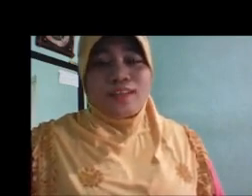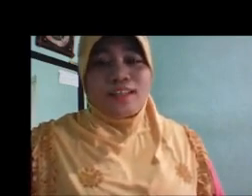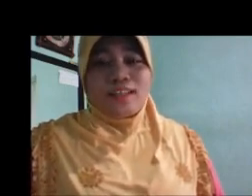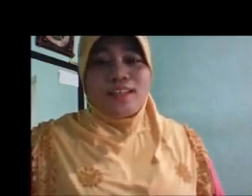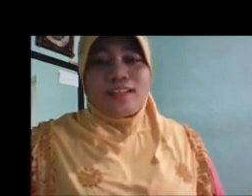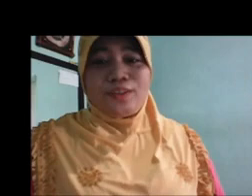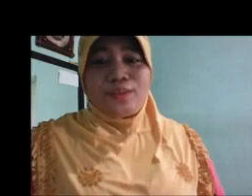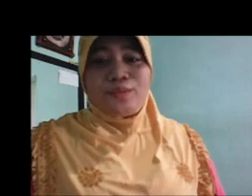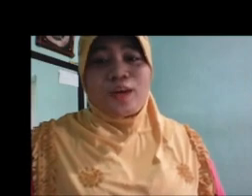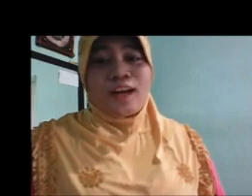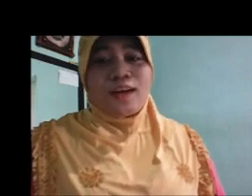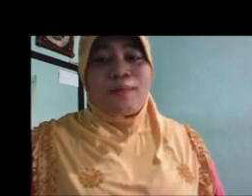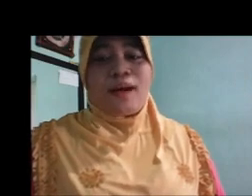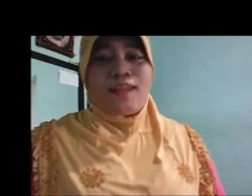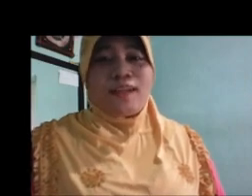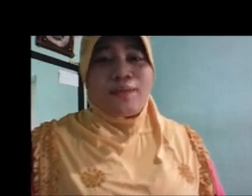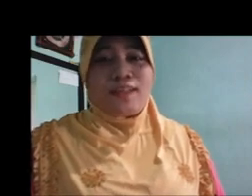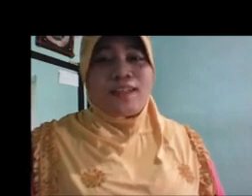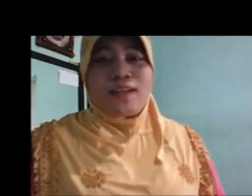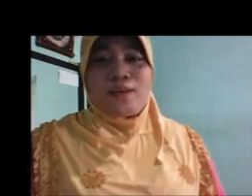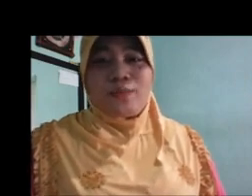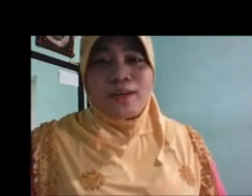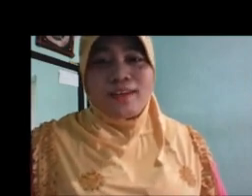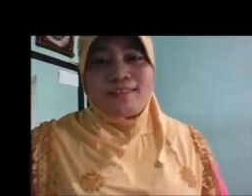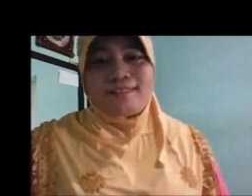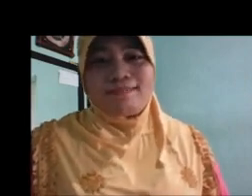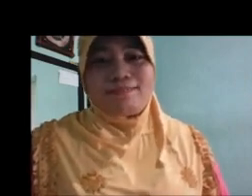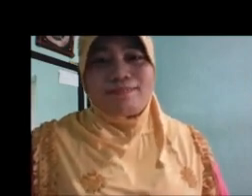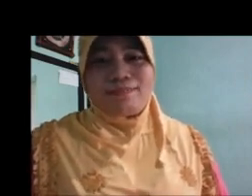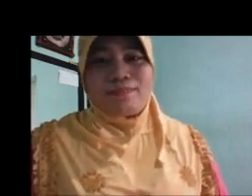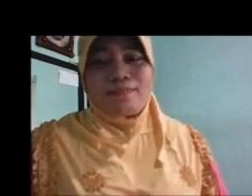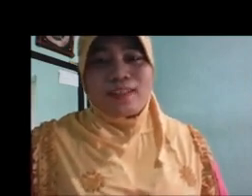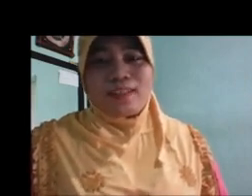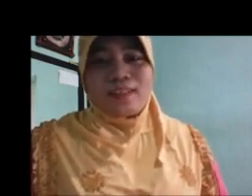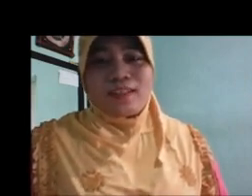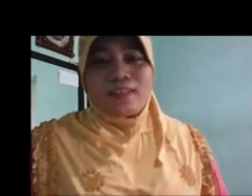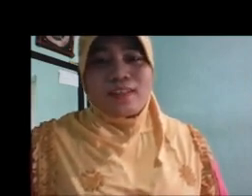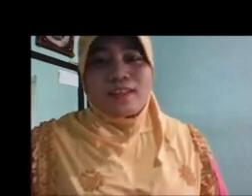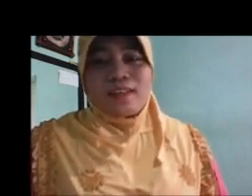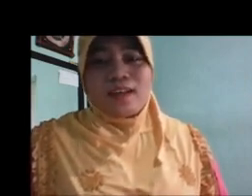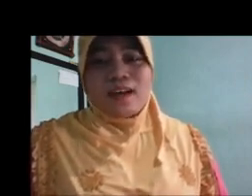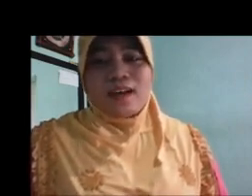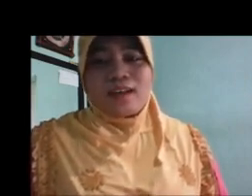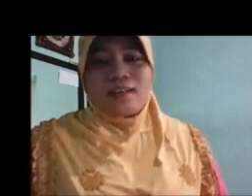rumah, yuk buat anak bahagia belajar dari rumah.